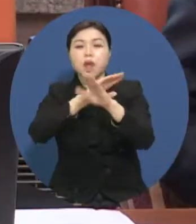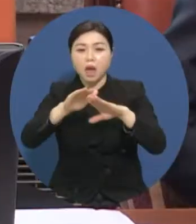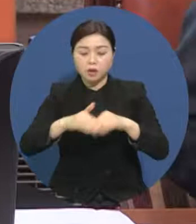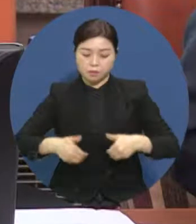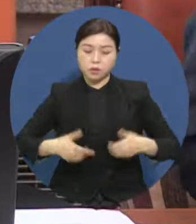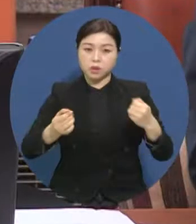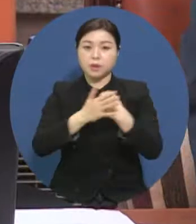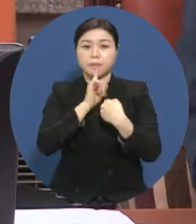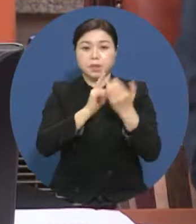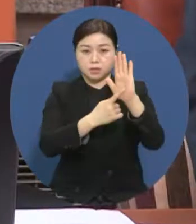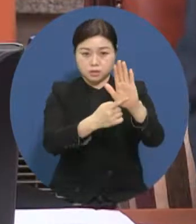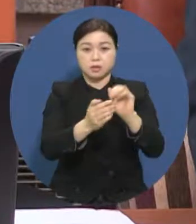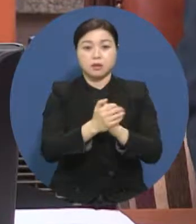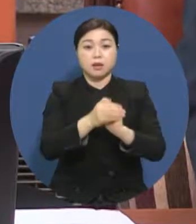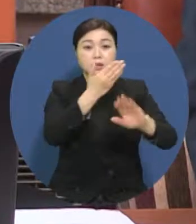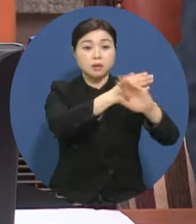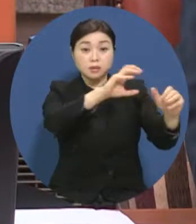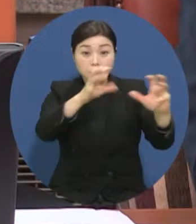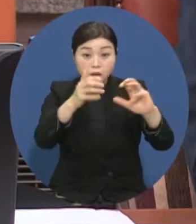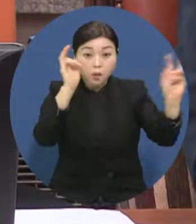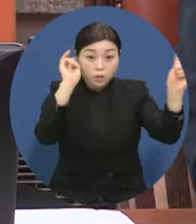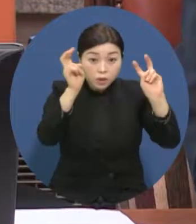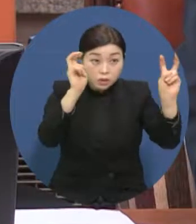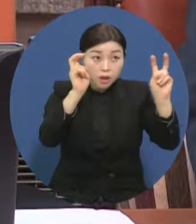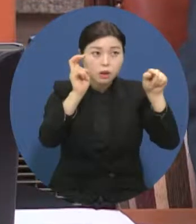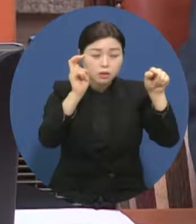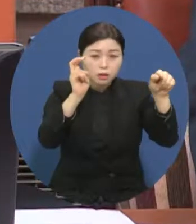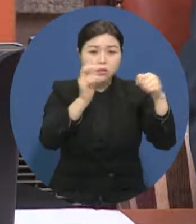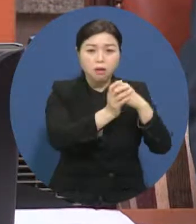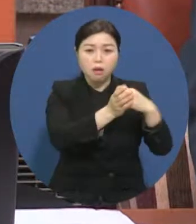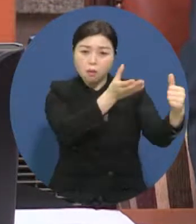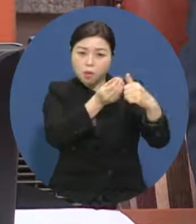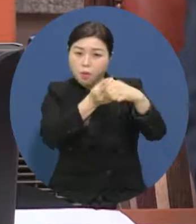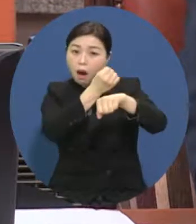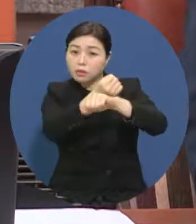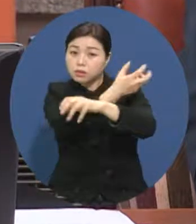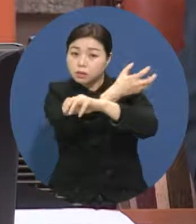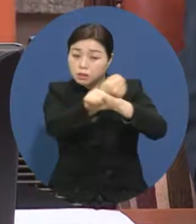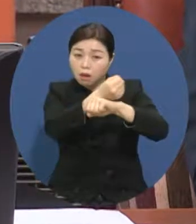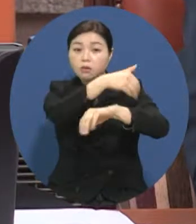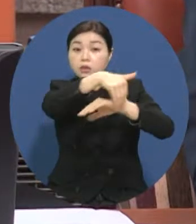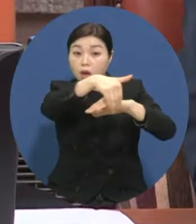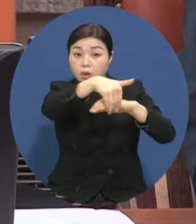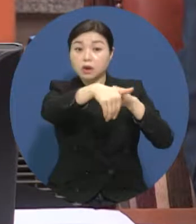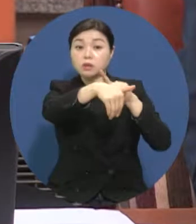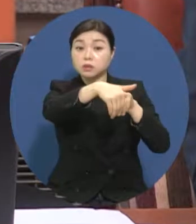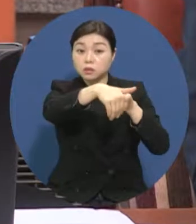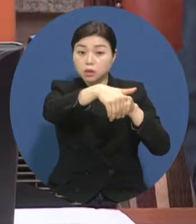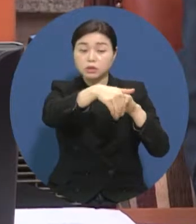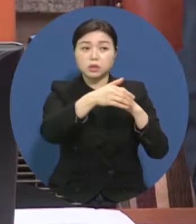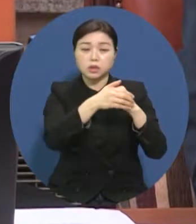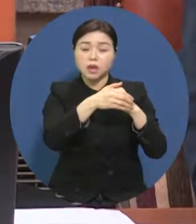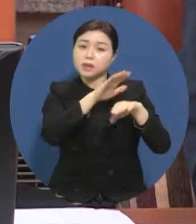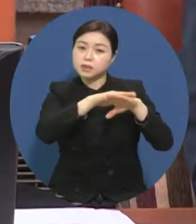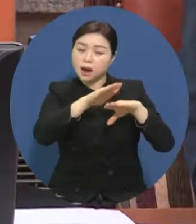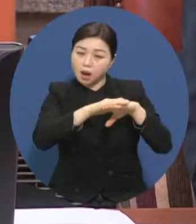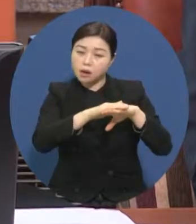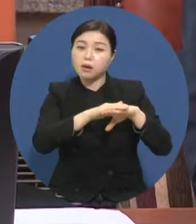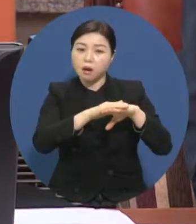외국 기업들의 당시 우리가 계획 세웠던 부분들에게 거의 근접할 수